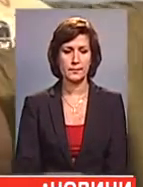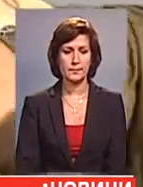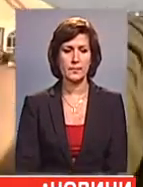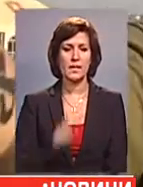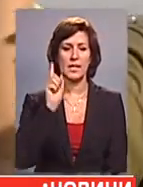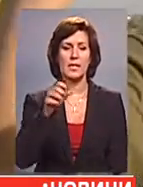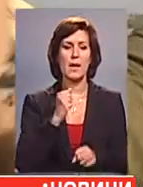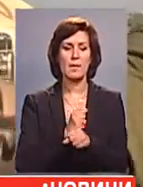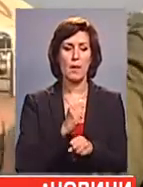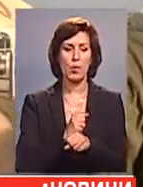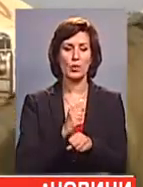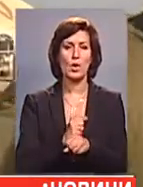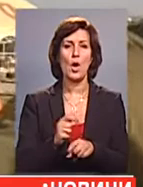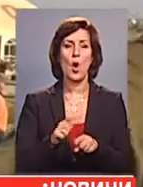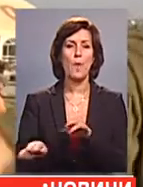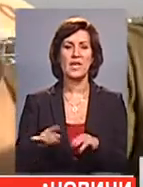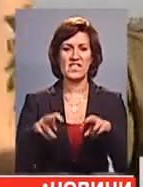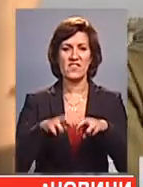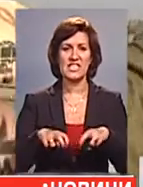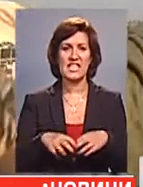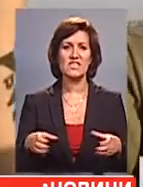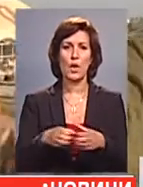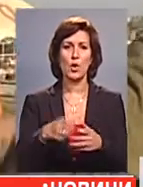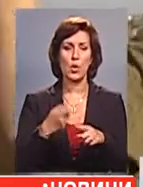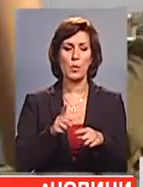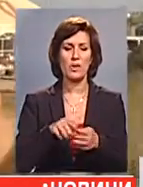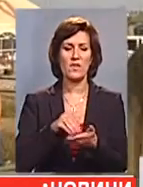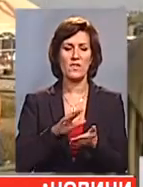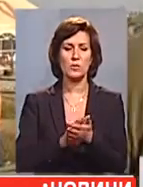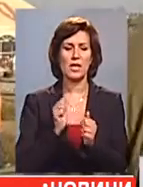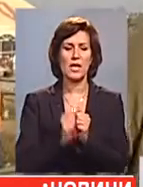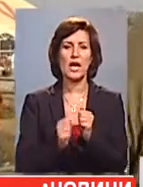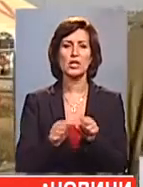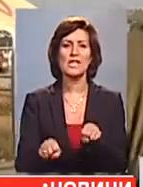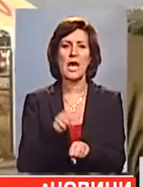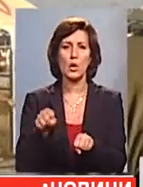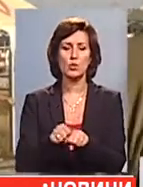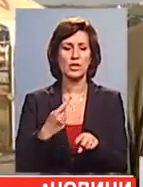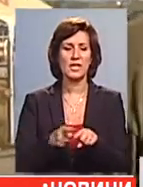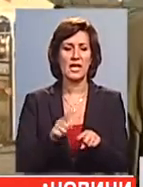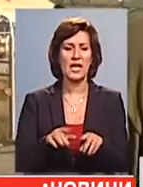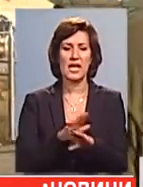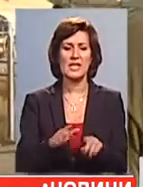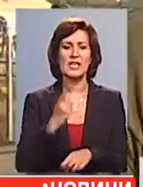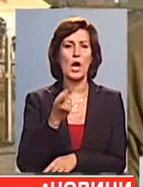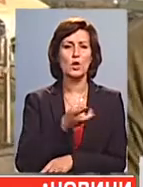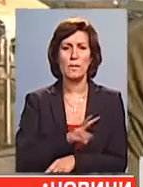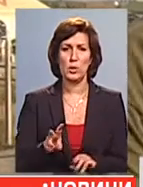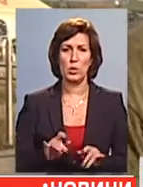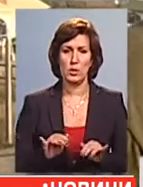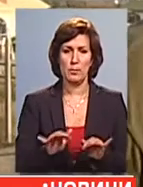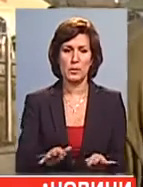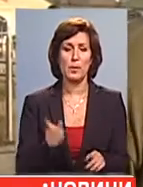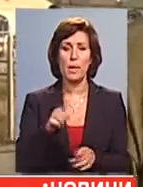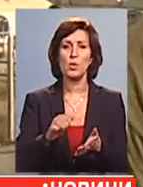Уже там работает оперативно-следственная группа, которая фиксирует каждое нарушение. Это не одной минуты процесс по